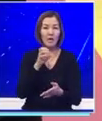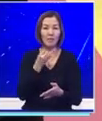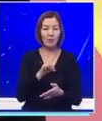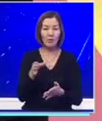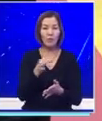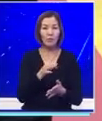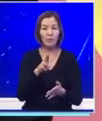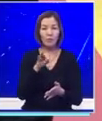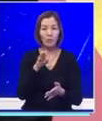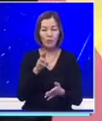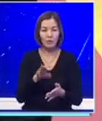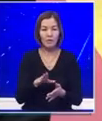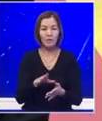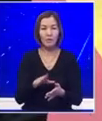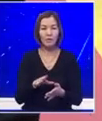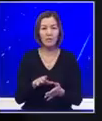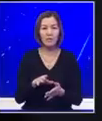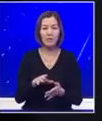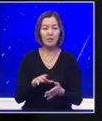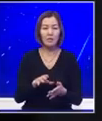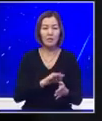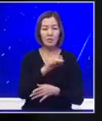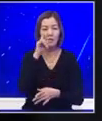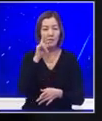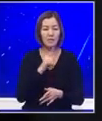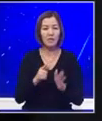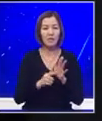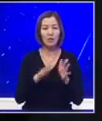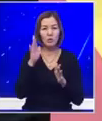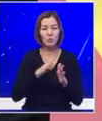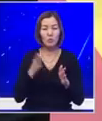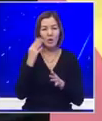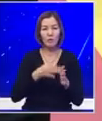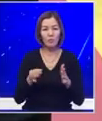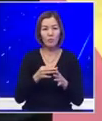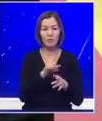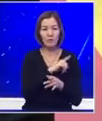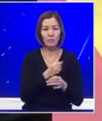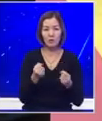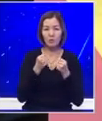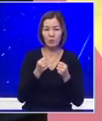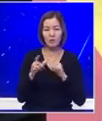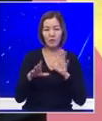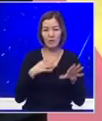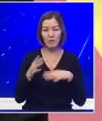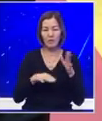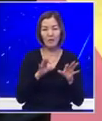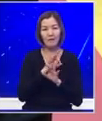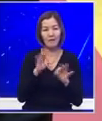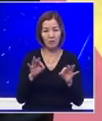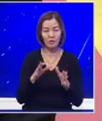Түркістан, Шығыс Қазақстан қазір біздің Жетісу облысы да, Алматы облысы да балалар түгел дайындықпен кепті, жақсы